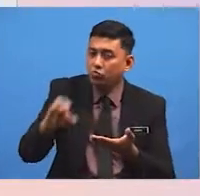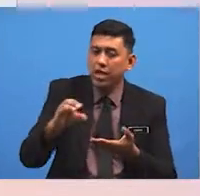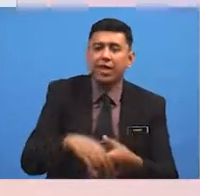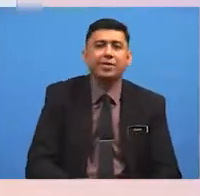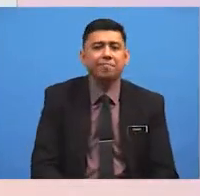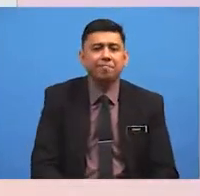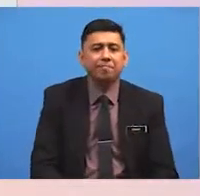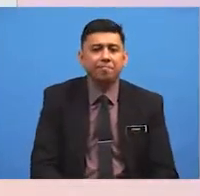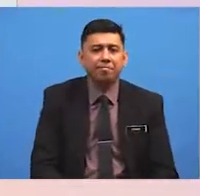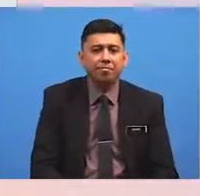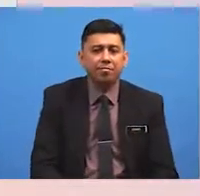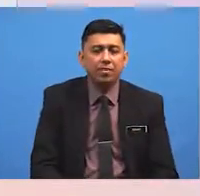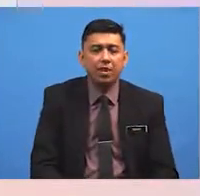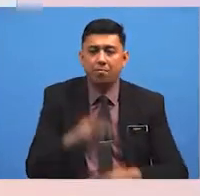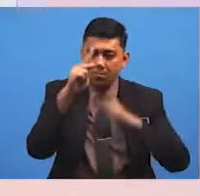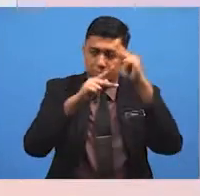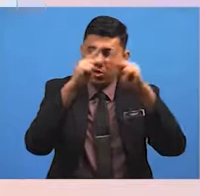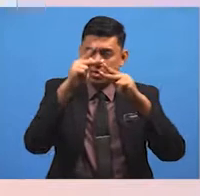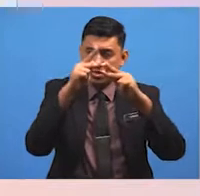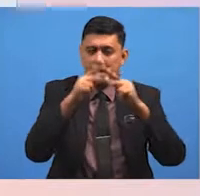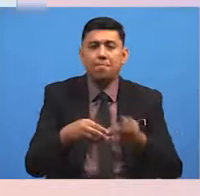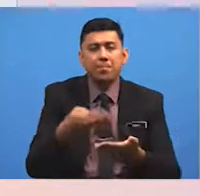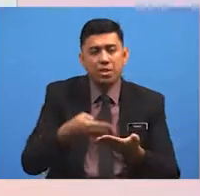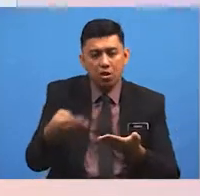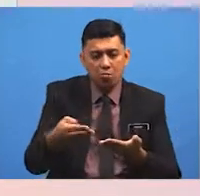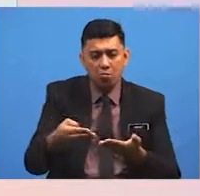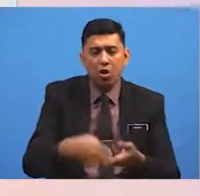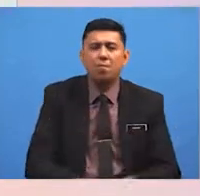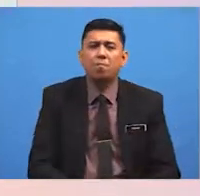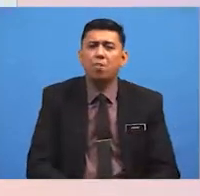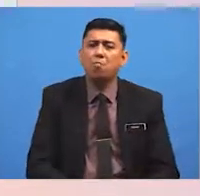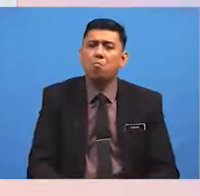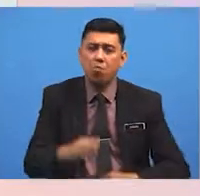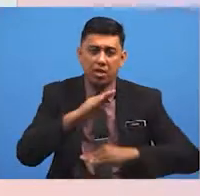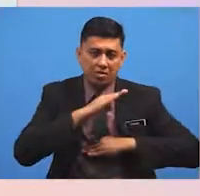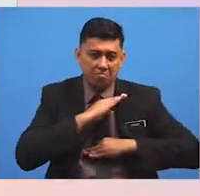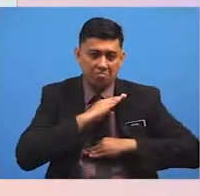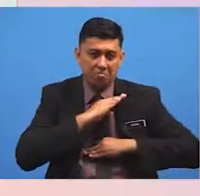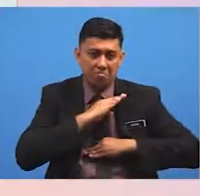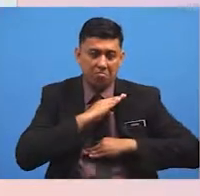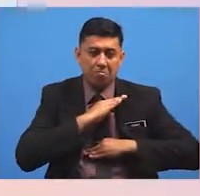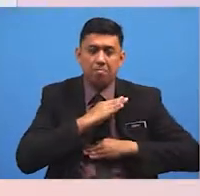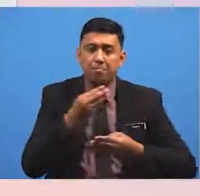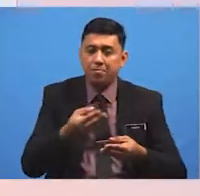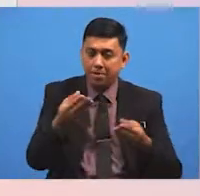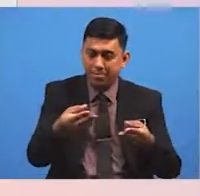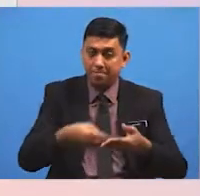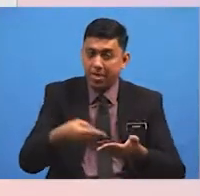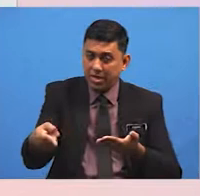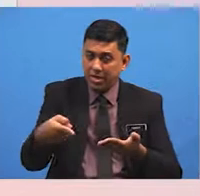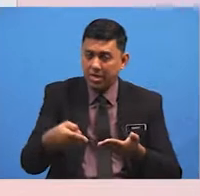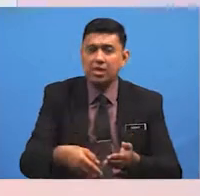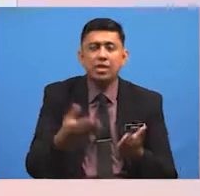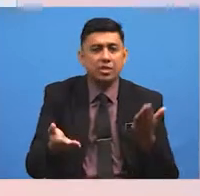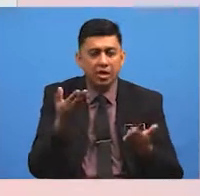prestasi penjagaan adalah memuaskan jika pembayaran di Jungle melebihi